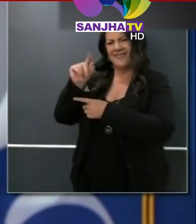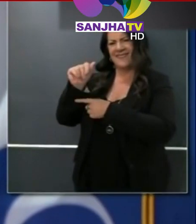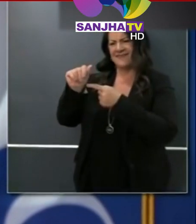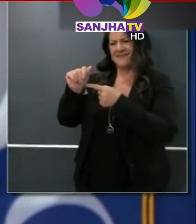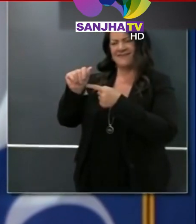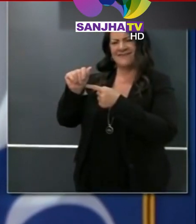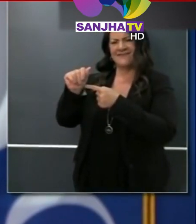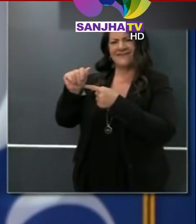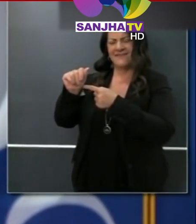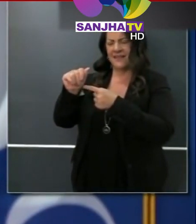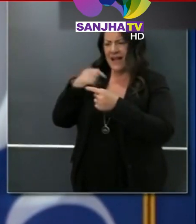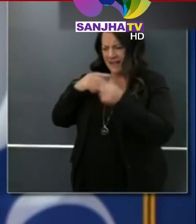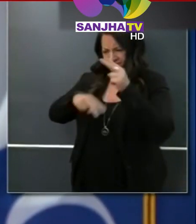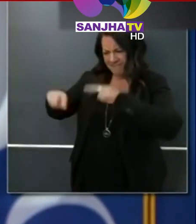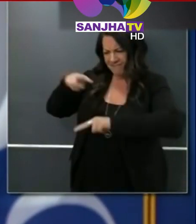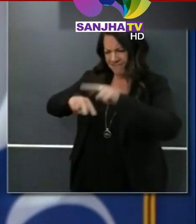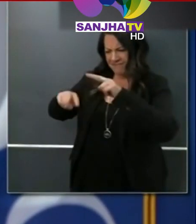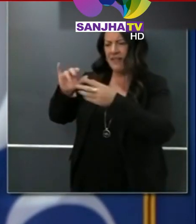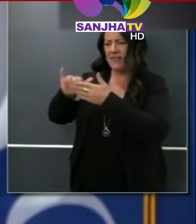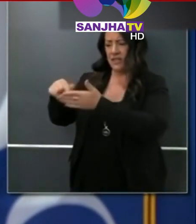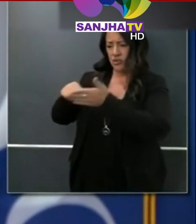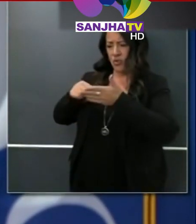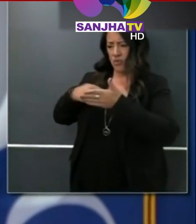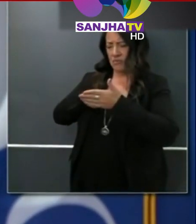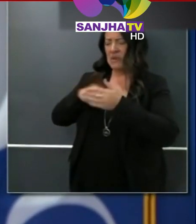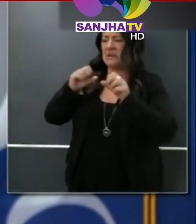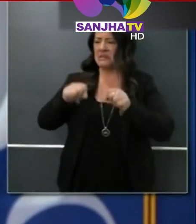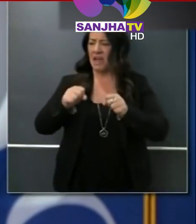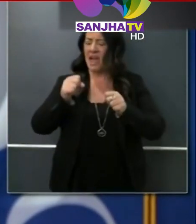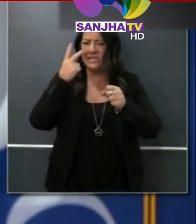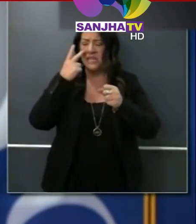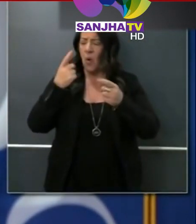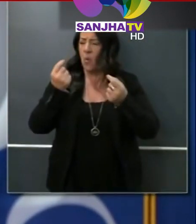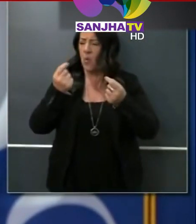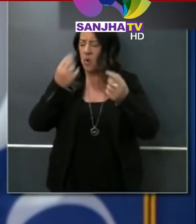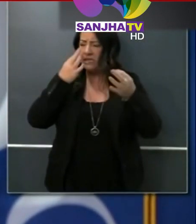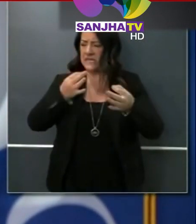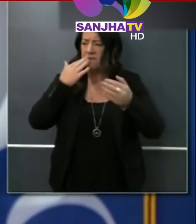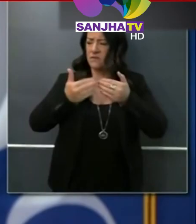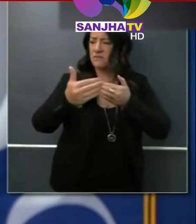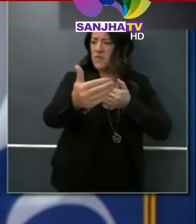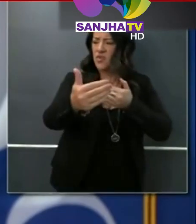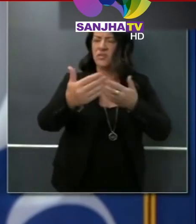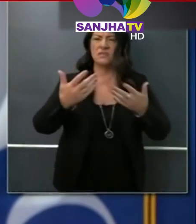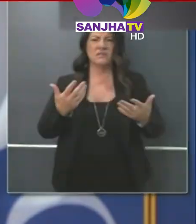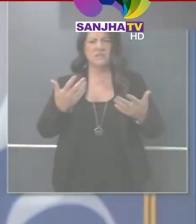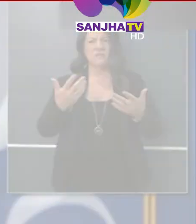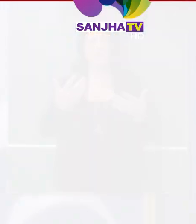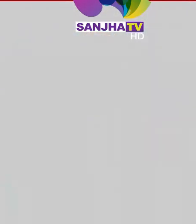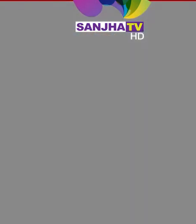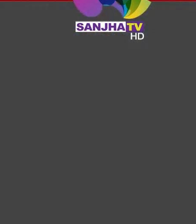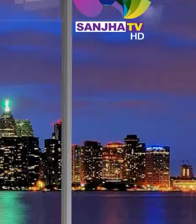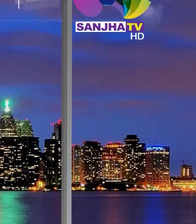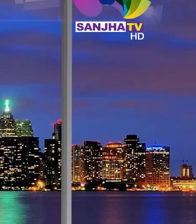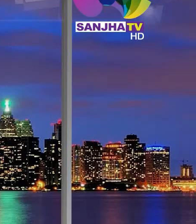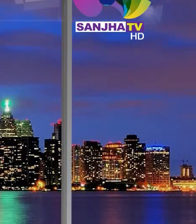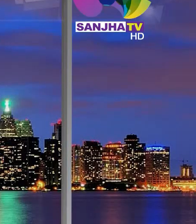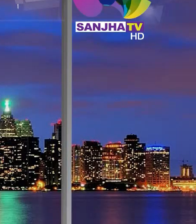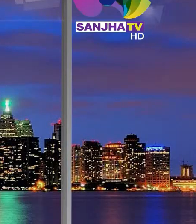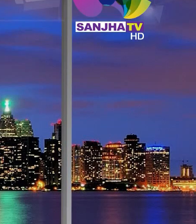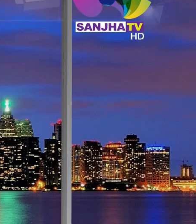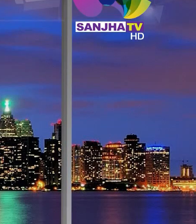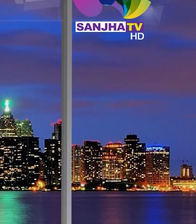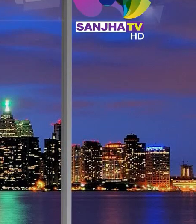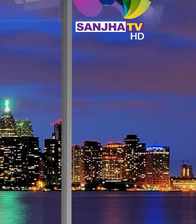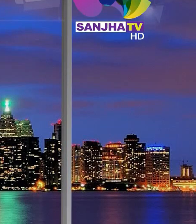take the weekends off. This virus doesn't go home because it's a beautiful sunny day around our coasts.